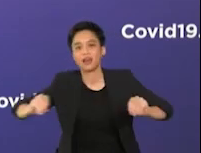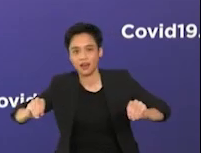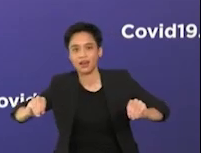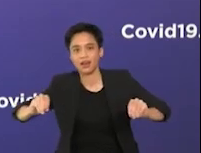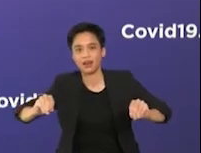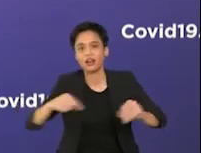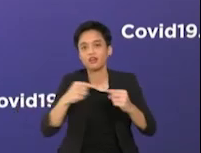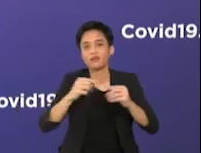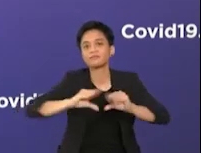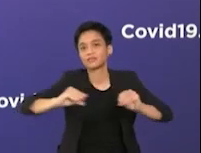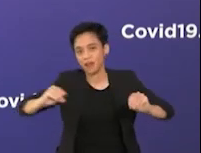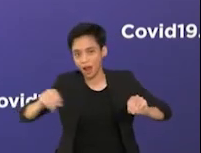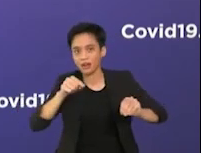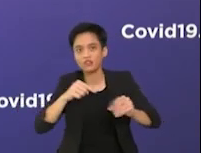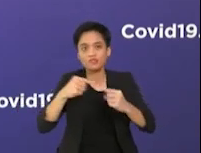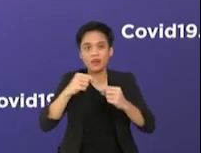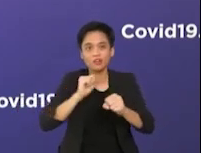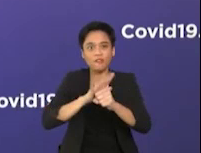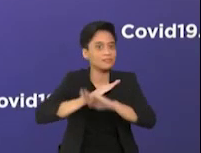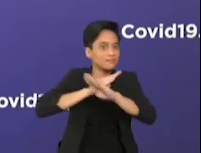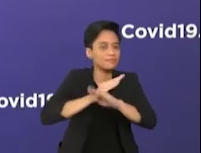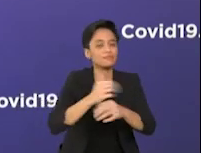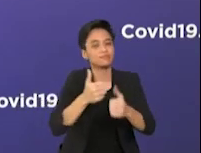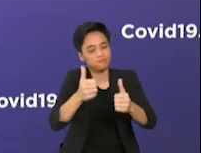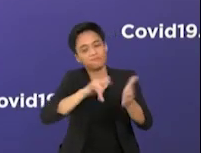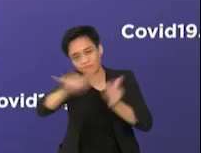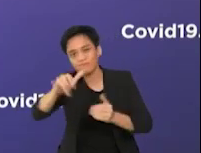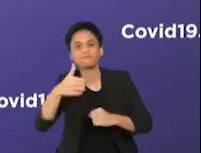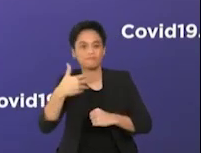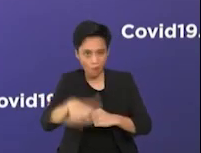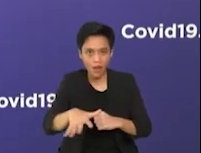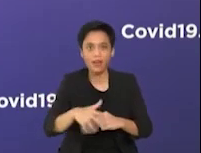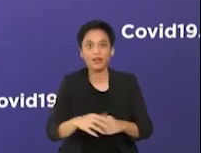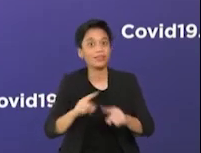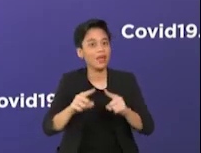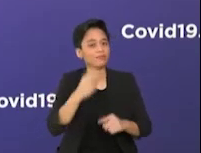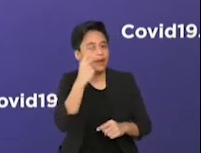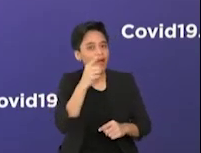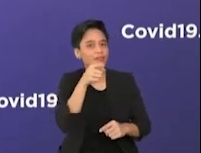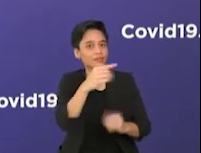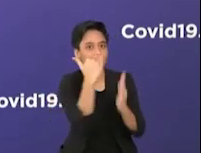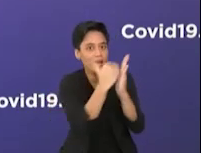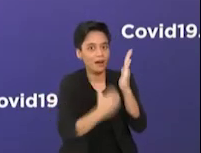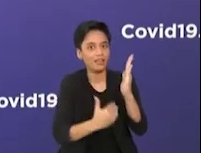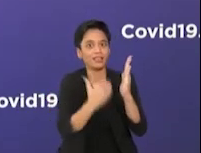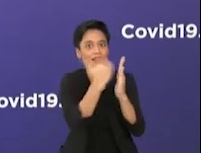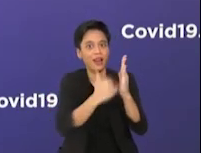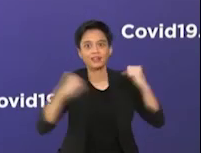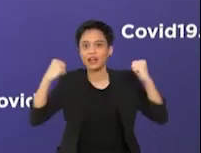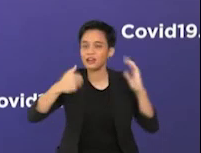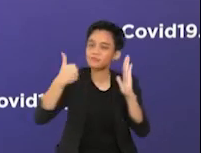perjalanan dinas namun masih tetap harus mempersalahkan protokol kesehatan